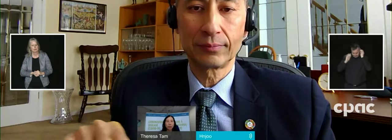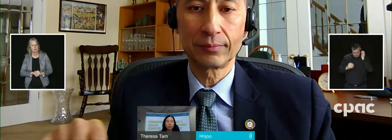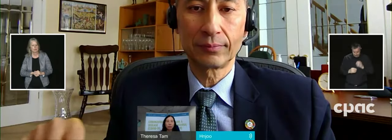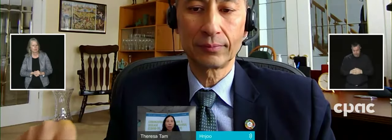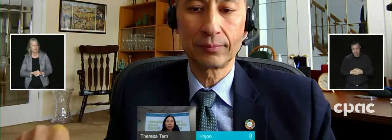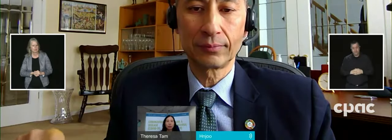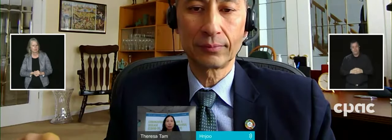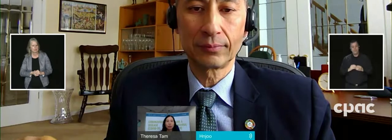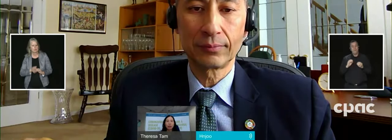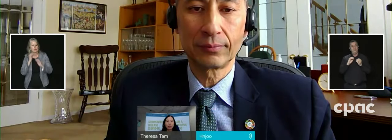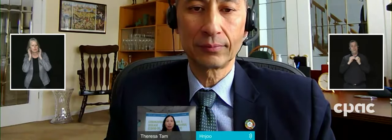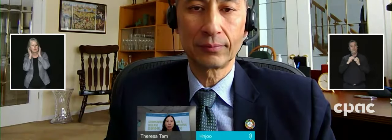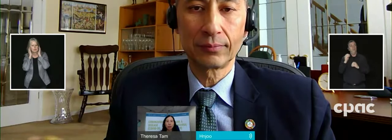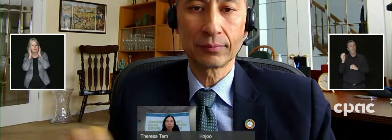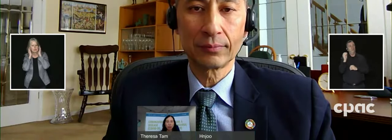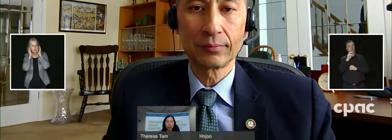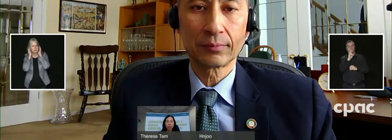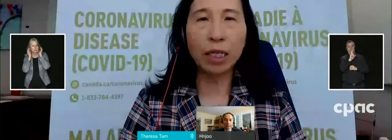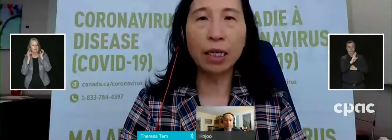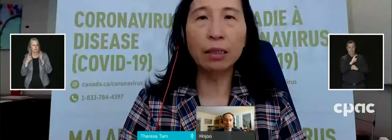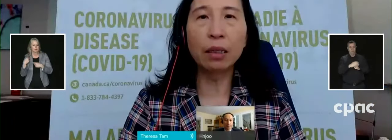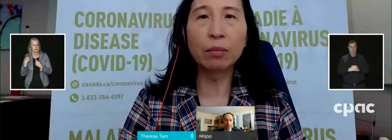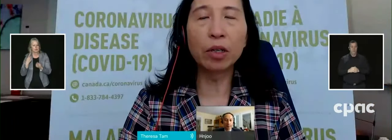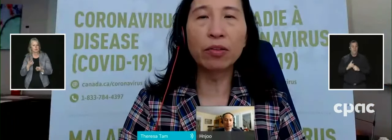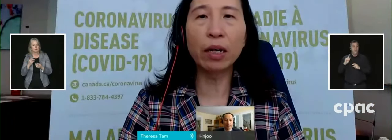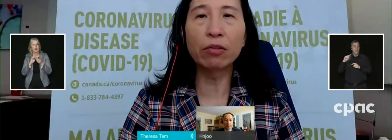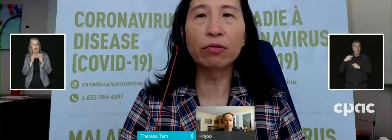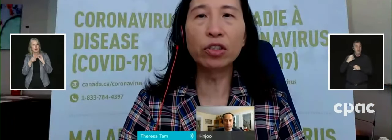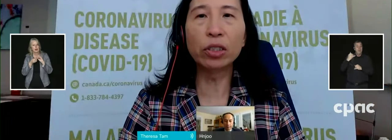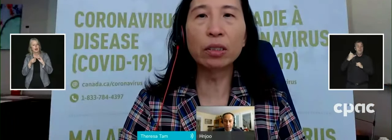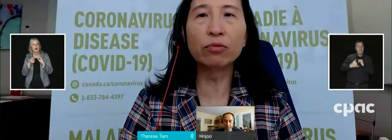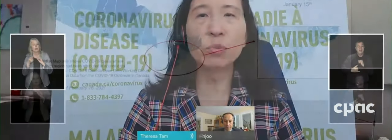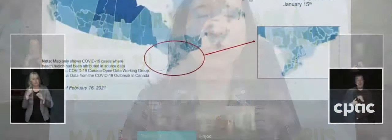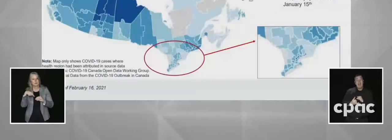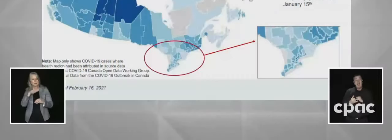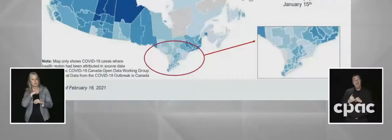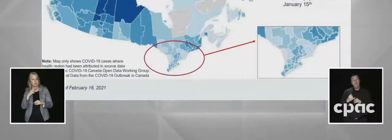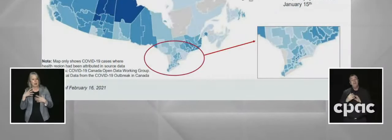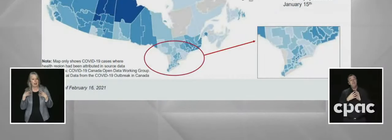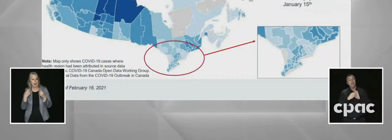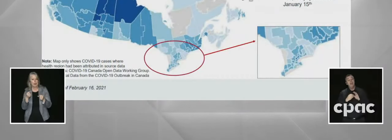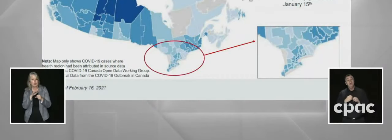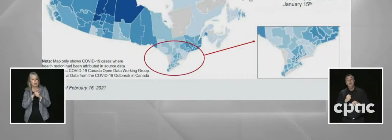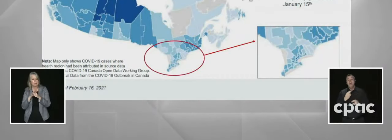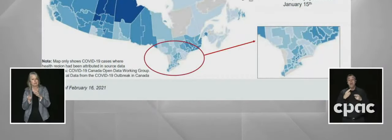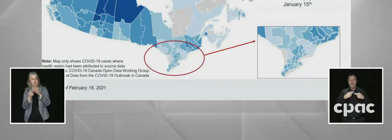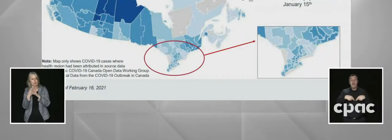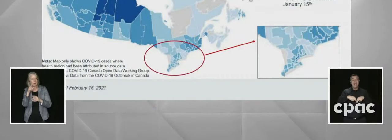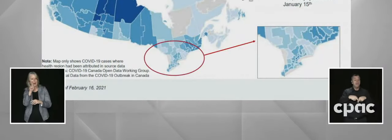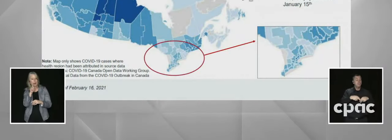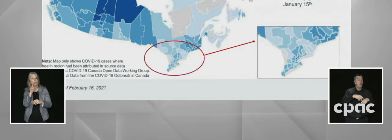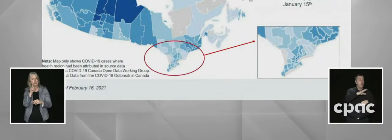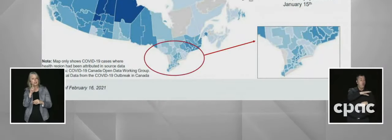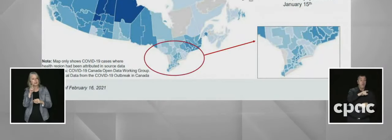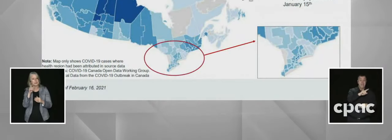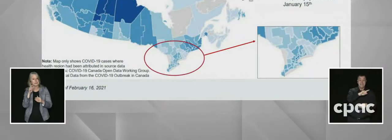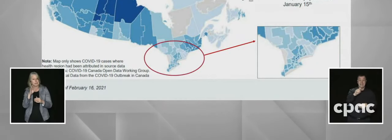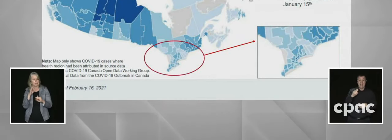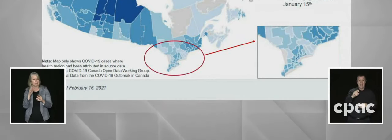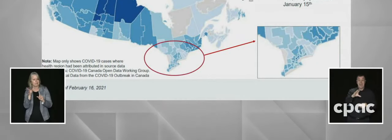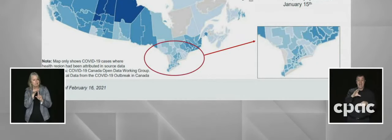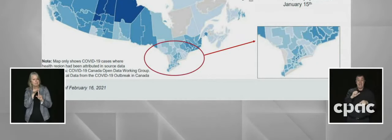Slide 3. Since the last modeling update, the number of health regions reporting over 100 cases per 100,000